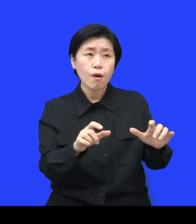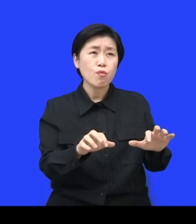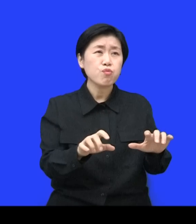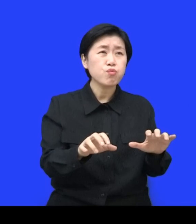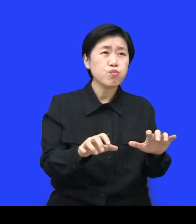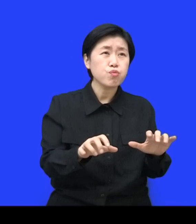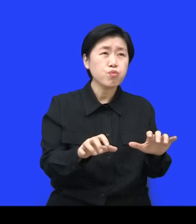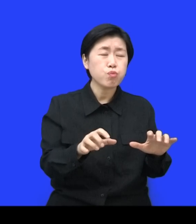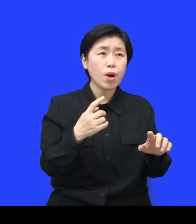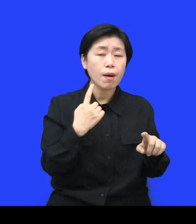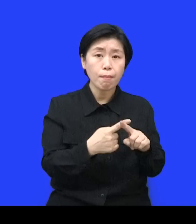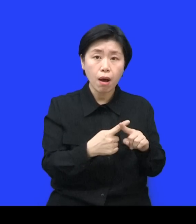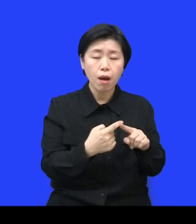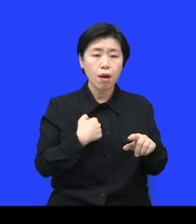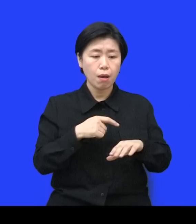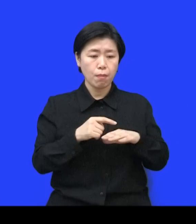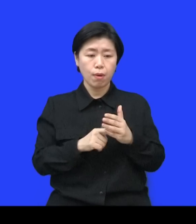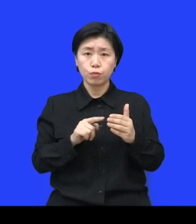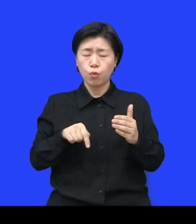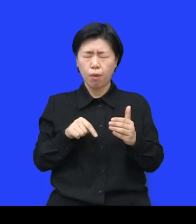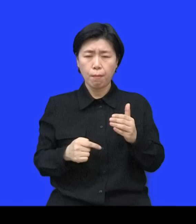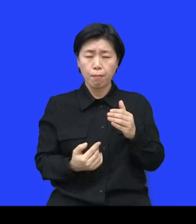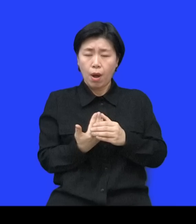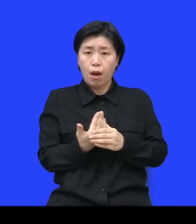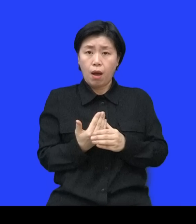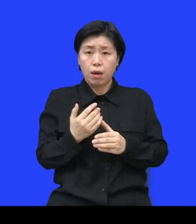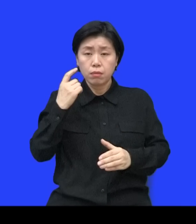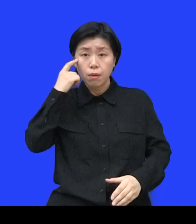예. 마음속에 팍 강하게 든 생각이 뭐냐.